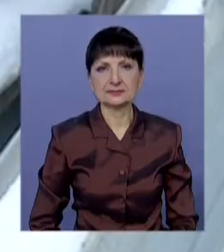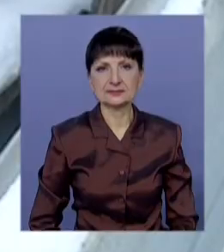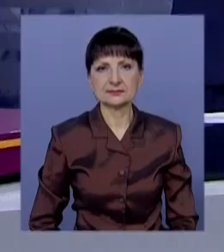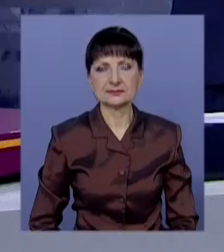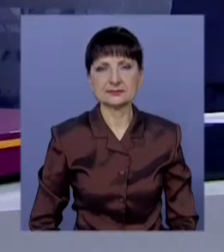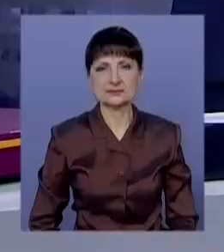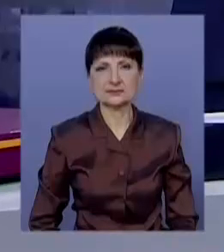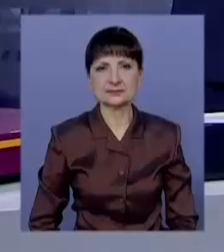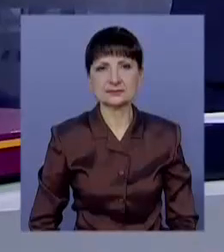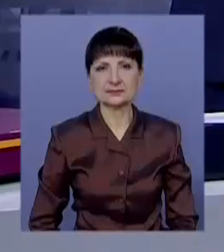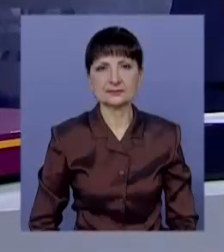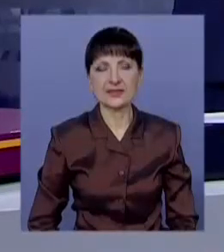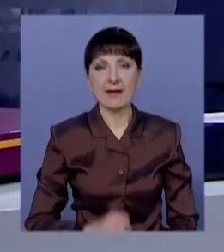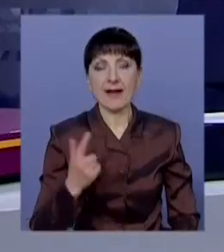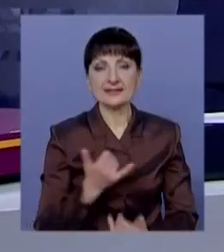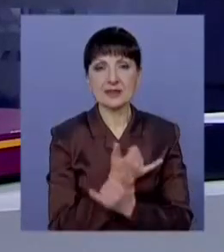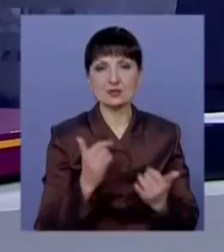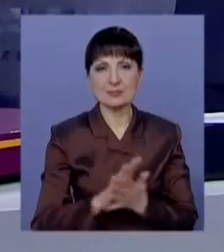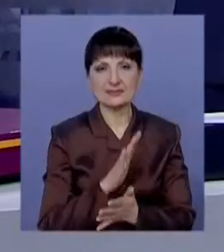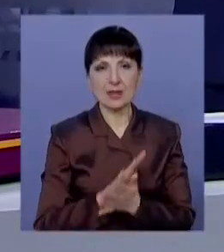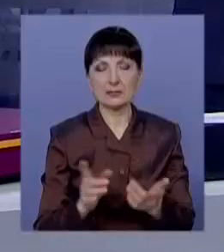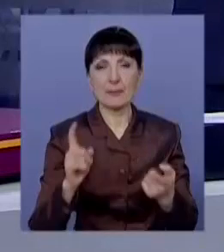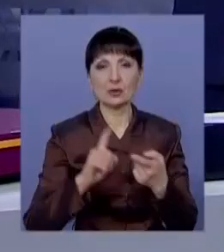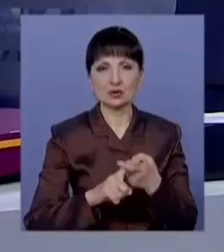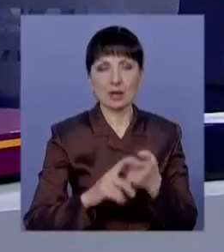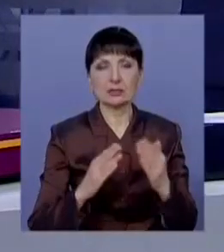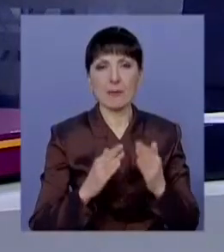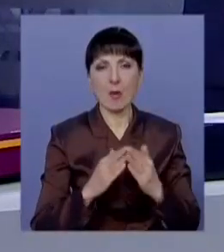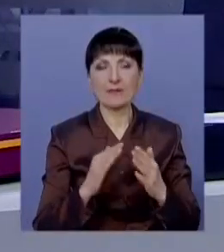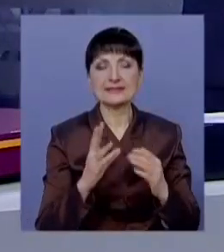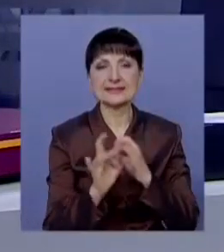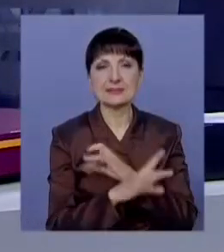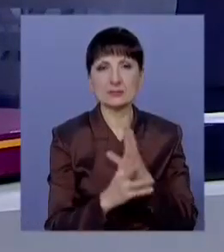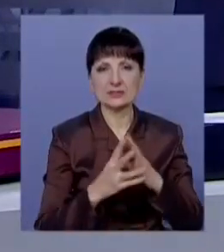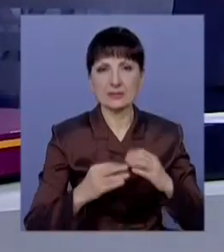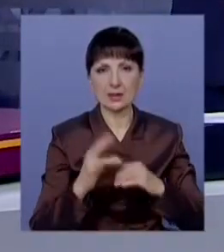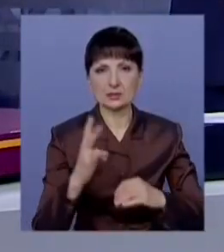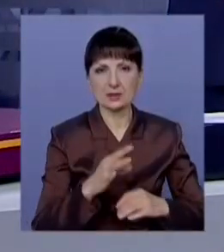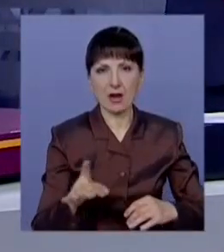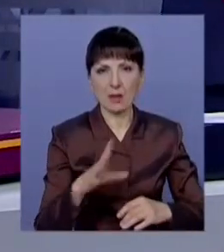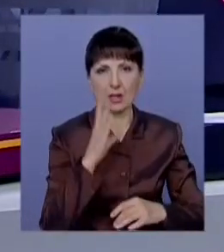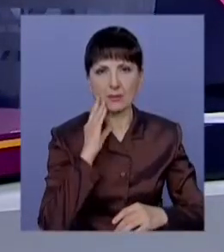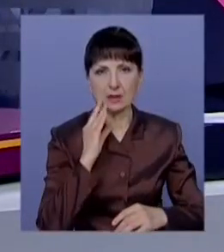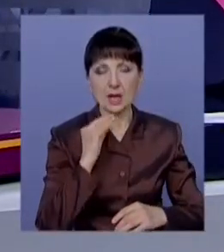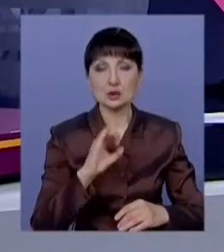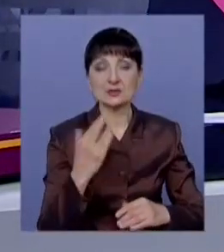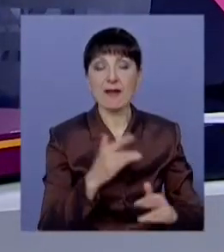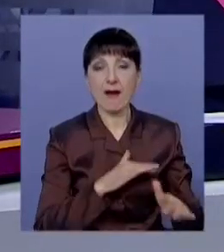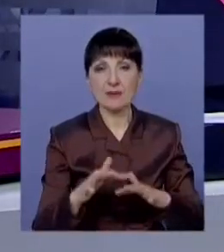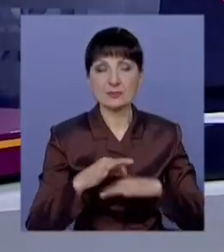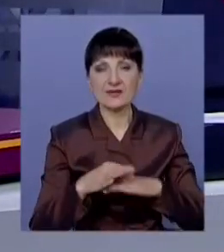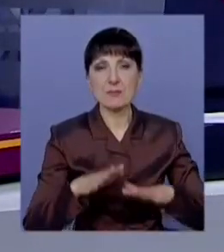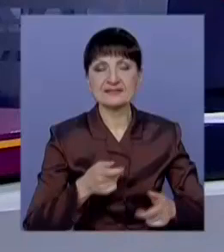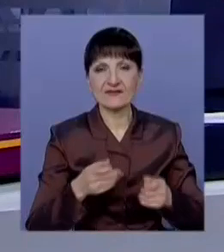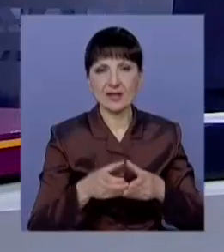Алматы. Газоснабжение бесплатно подключают дома малообеспеченных семей в Наурызбайском районе Алматы. Социальную акцию провели местные